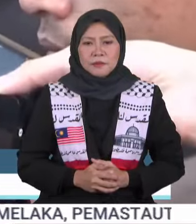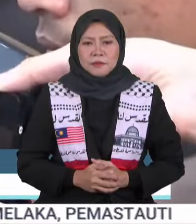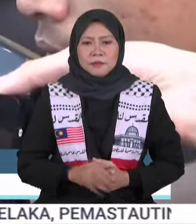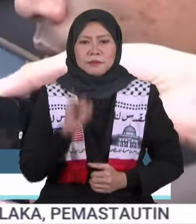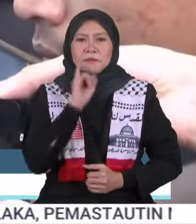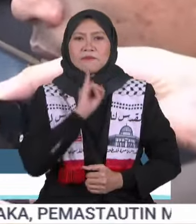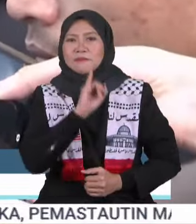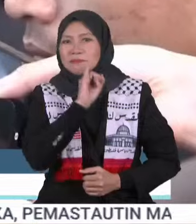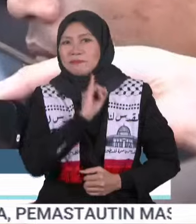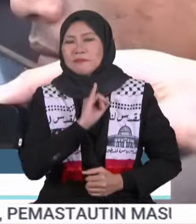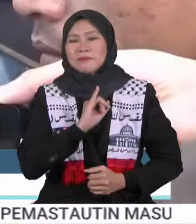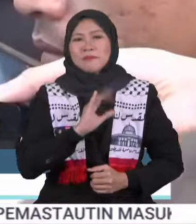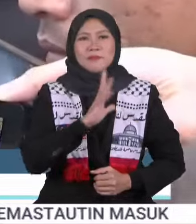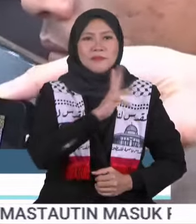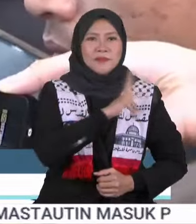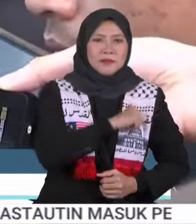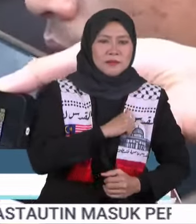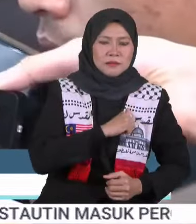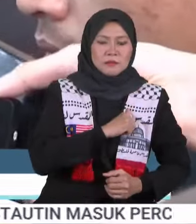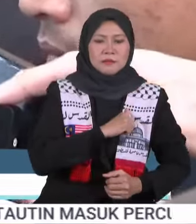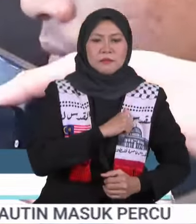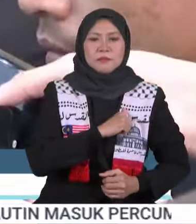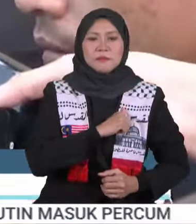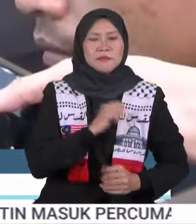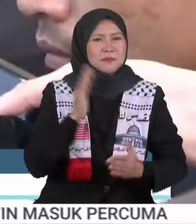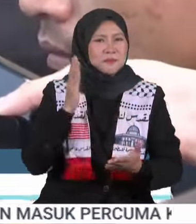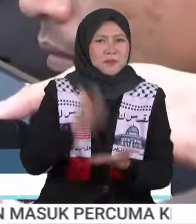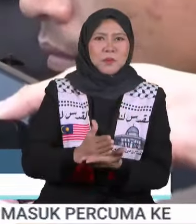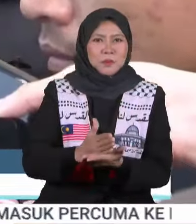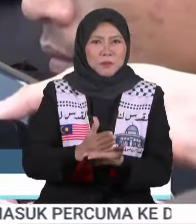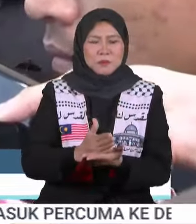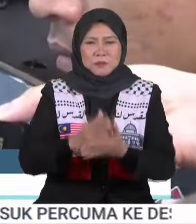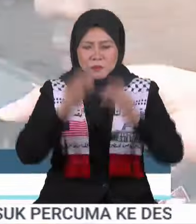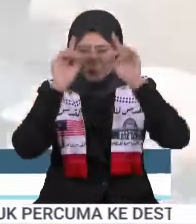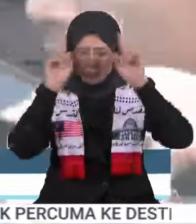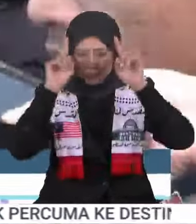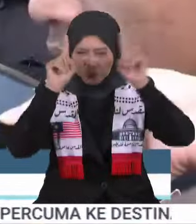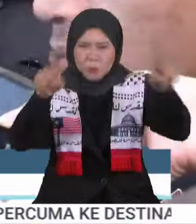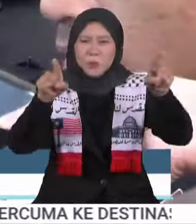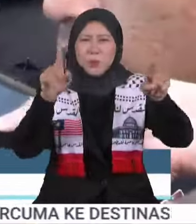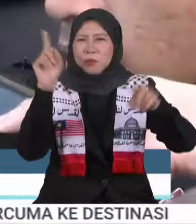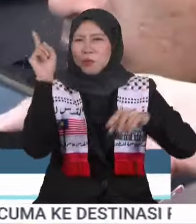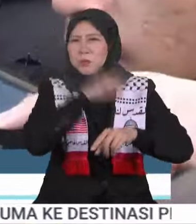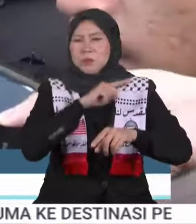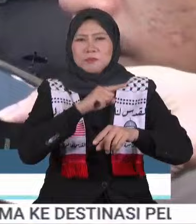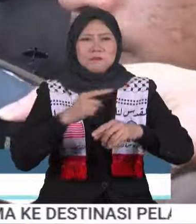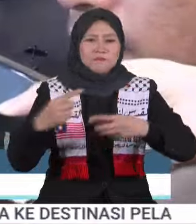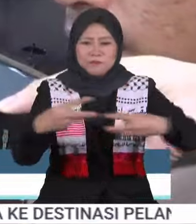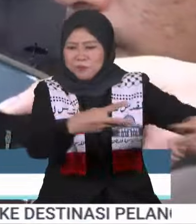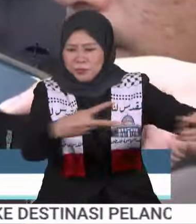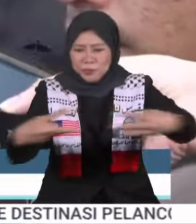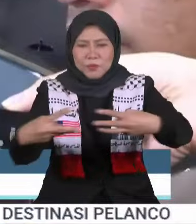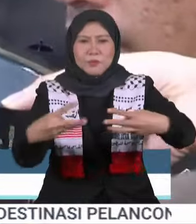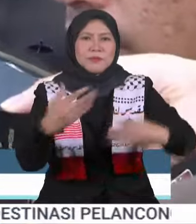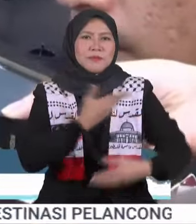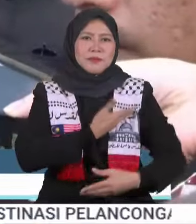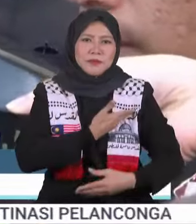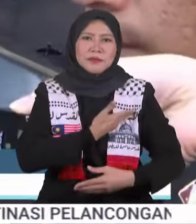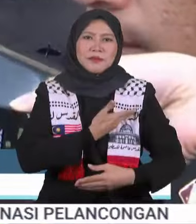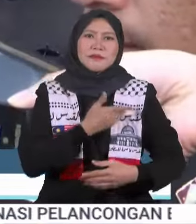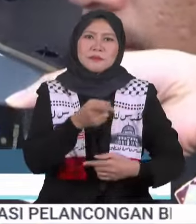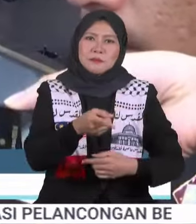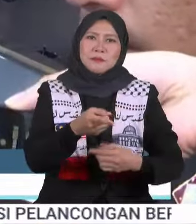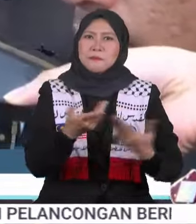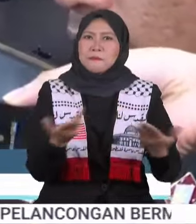Israel Palestin, dan khususnya untuk menghentikan serangan ganas ke atas Gaza. Kita juga bincang dalam mesyuarat Jemaah